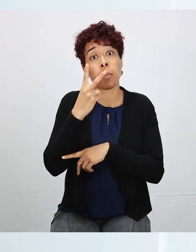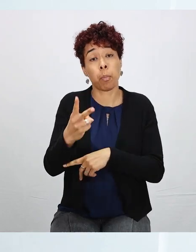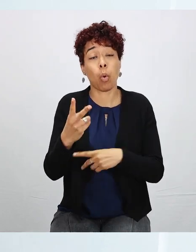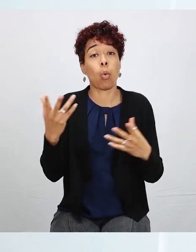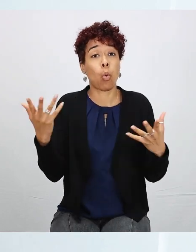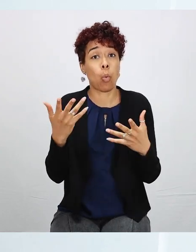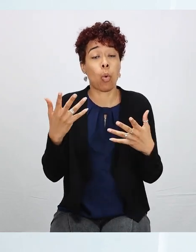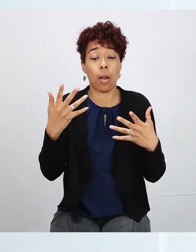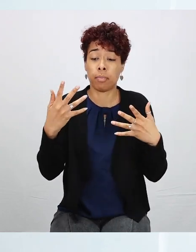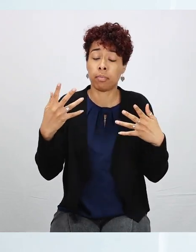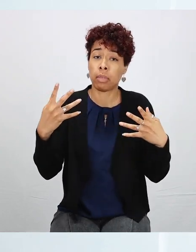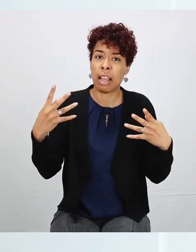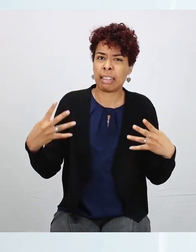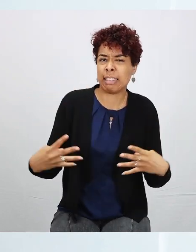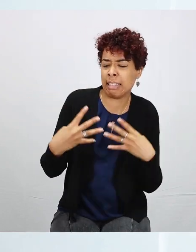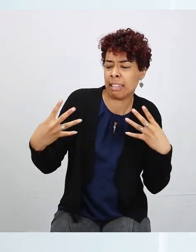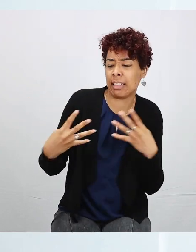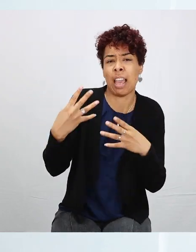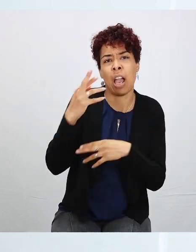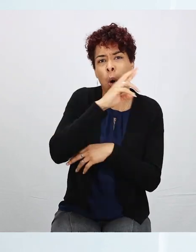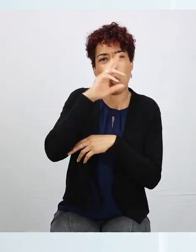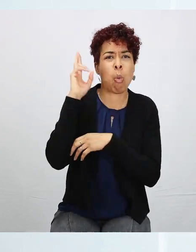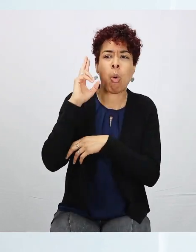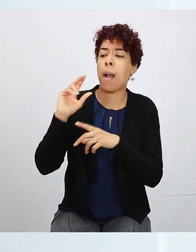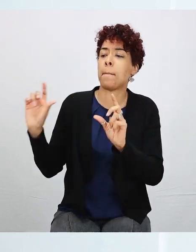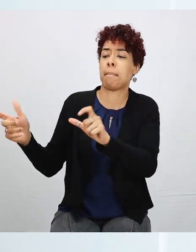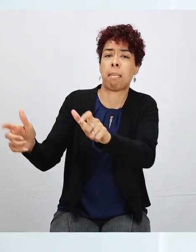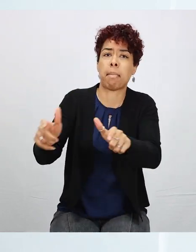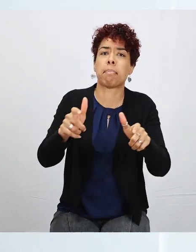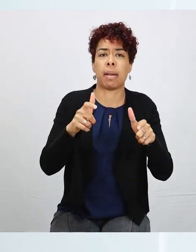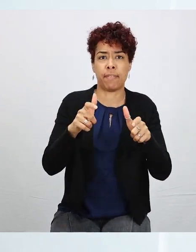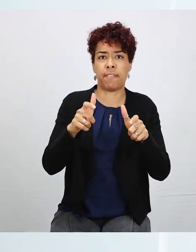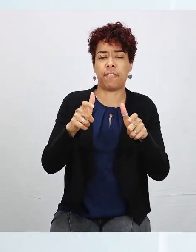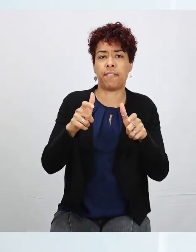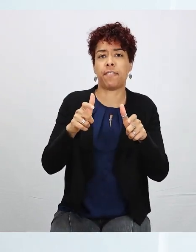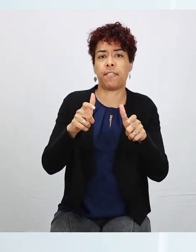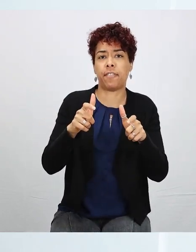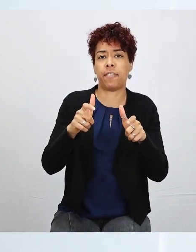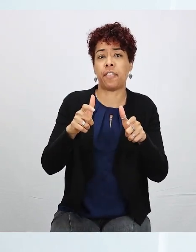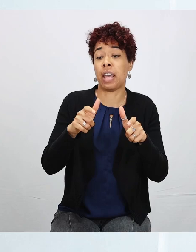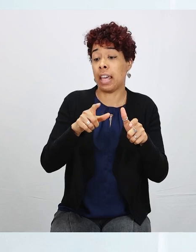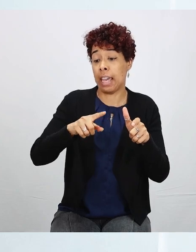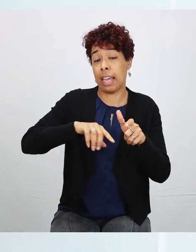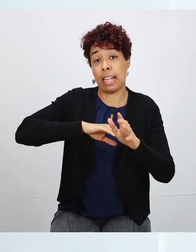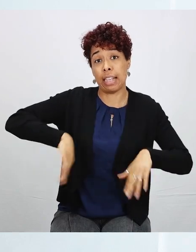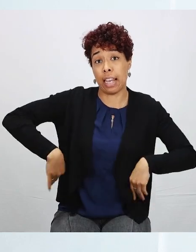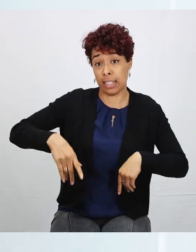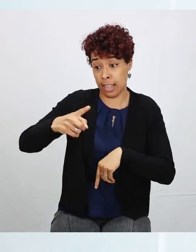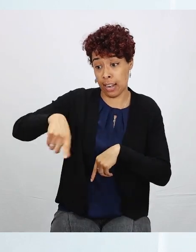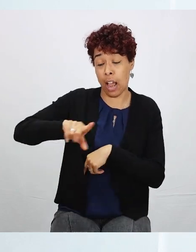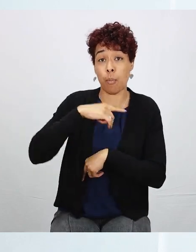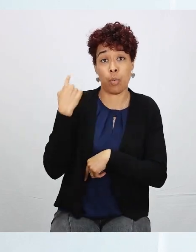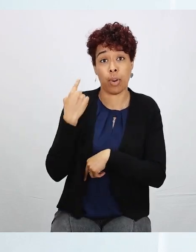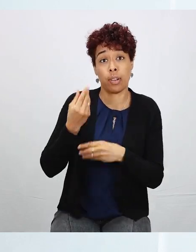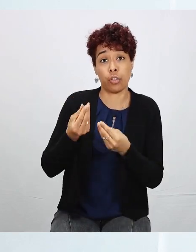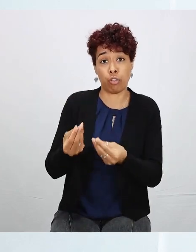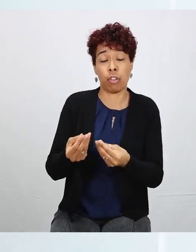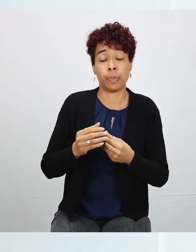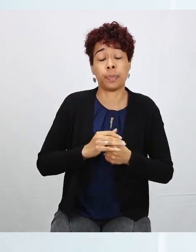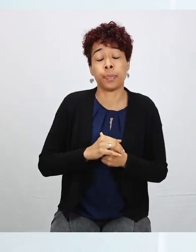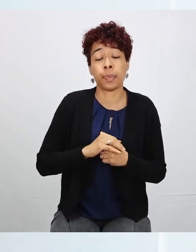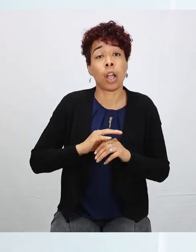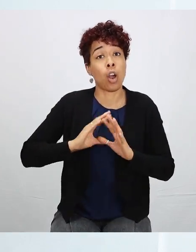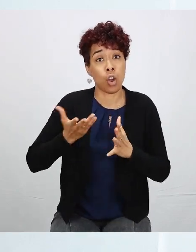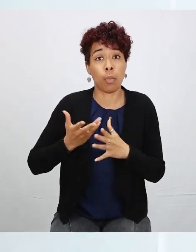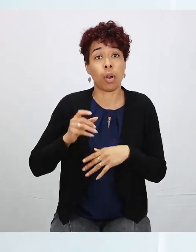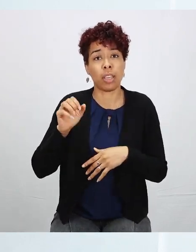ils ont réussi à attraper les rois, c'était la fin de la guerre. Et donc, en fait, les derniers qui devaient mourir, eh c'était ces rois-là. Et donc, en fait, ils les